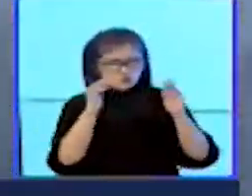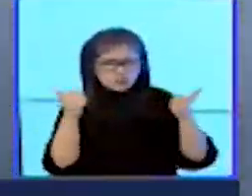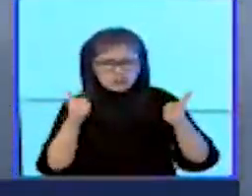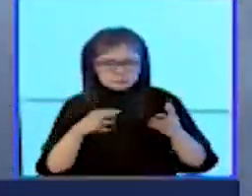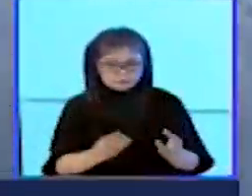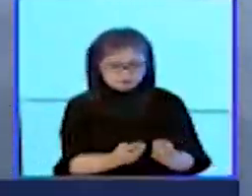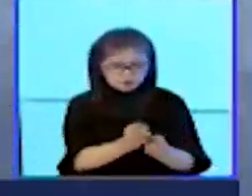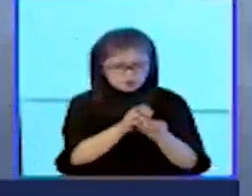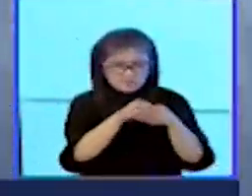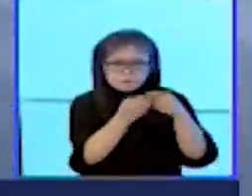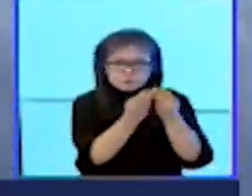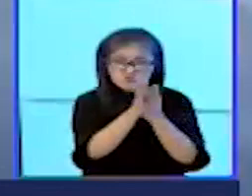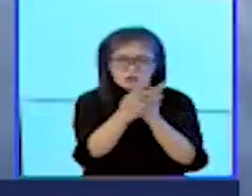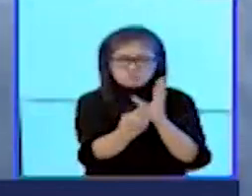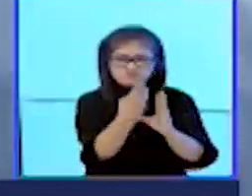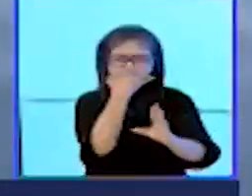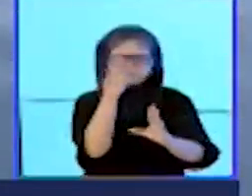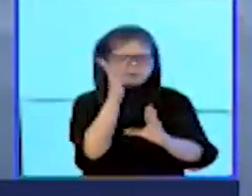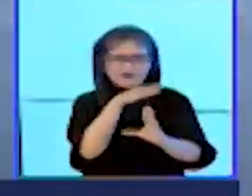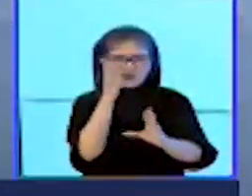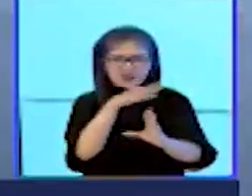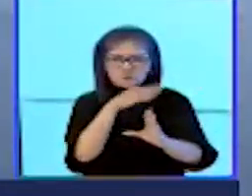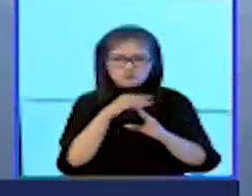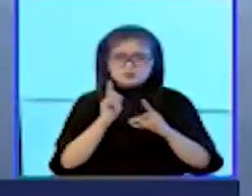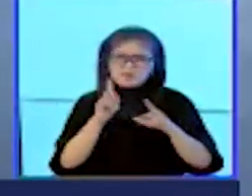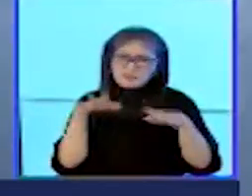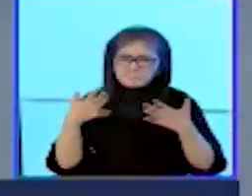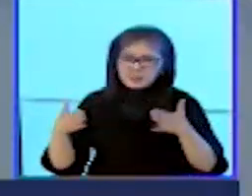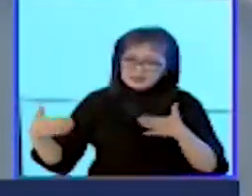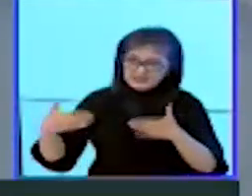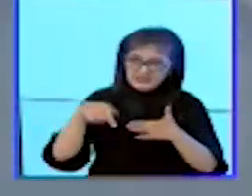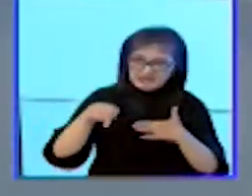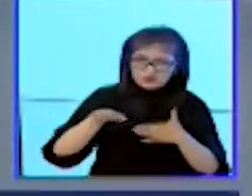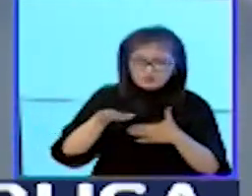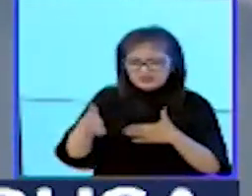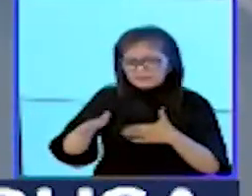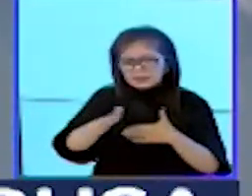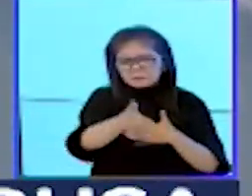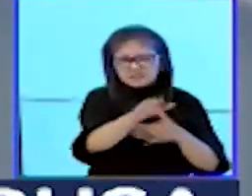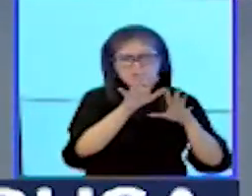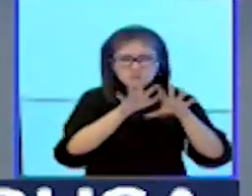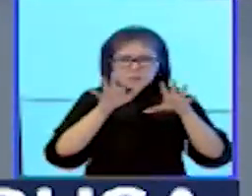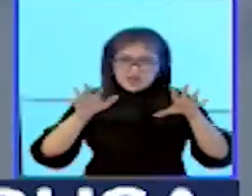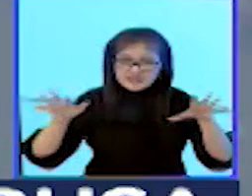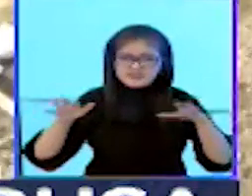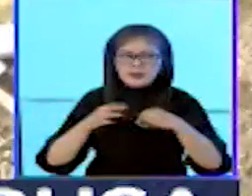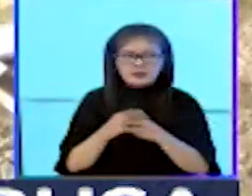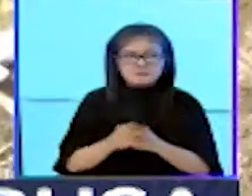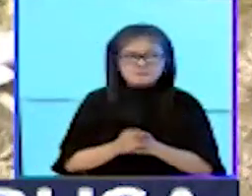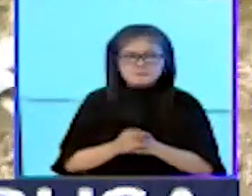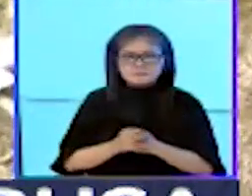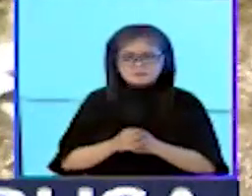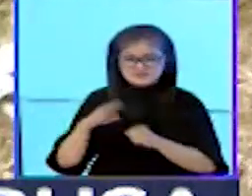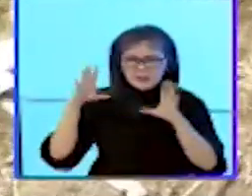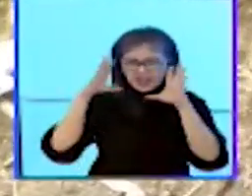busa dan bau menyengat. Akibatnya banyak ikan di Sungai Citarum ditemukan mati. Diduga menghitamnya Sungai